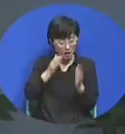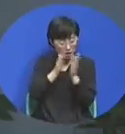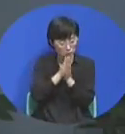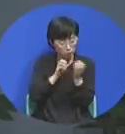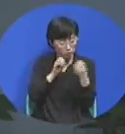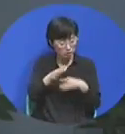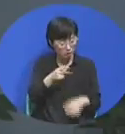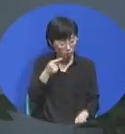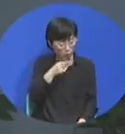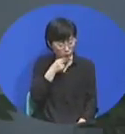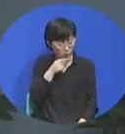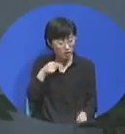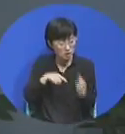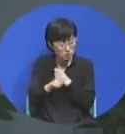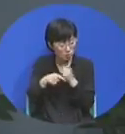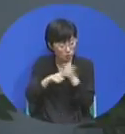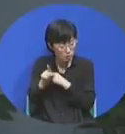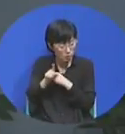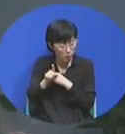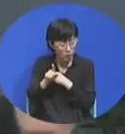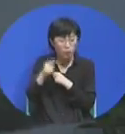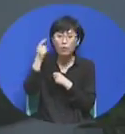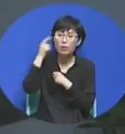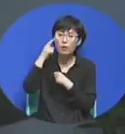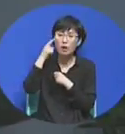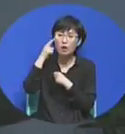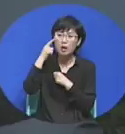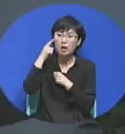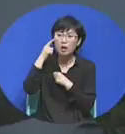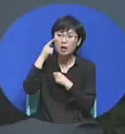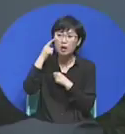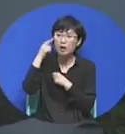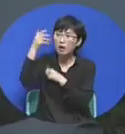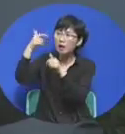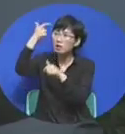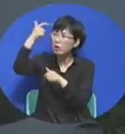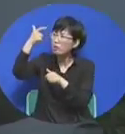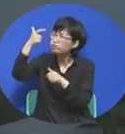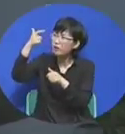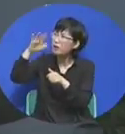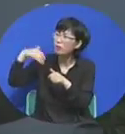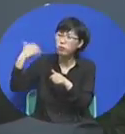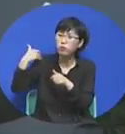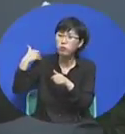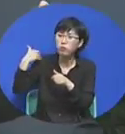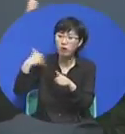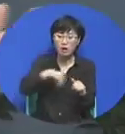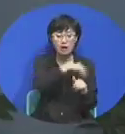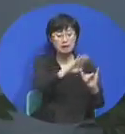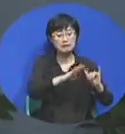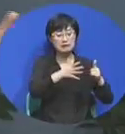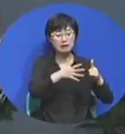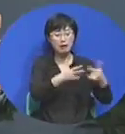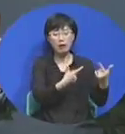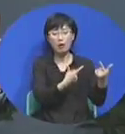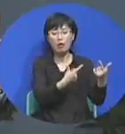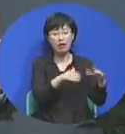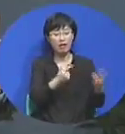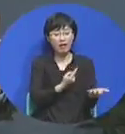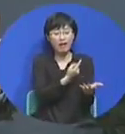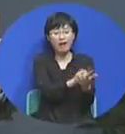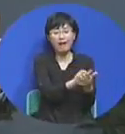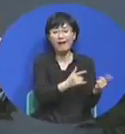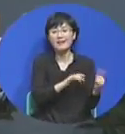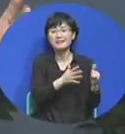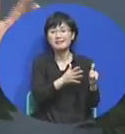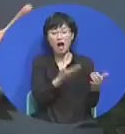why can't I receive answers to my prayer? Of course you're not going to receive any answers. 왜냐 세상과 똑같은데. Because you're in the exact same state as the people 아니, of the world. 아니 종교하고 똑같은데요? exactly